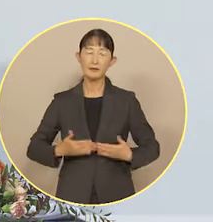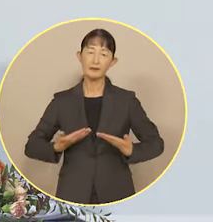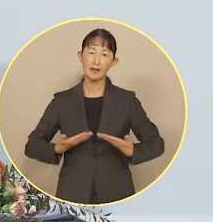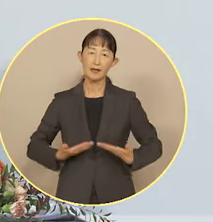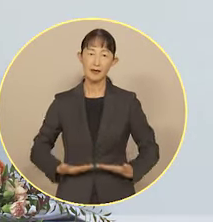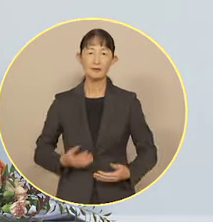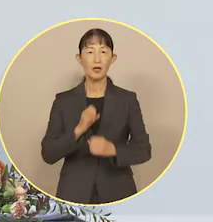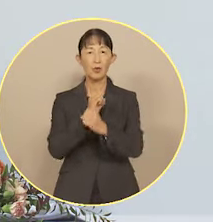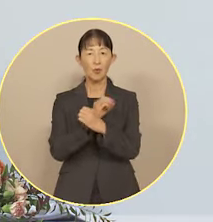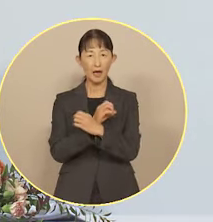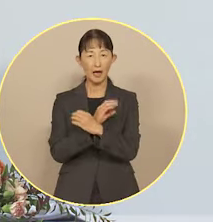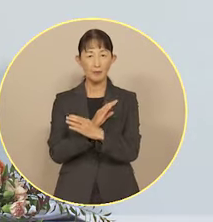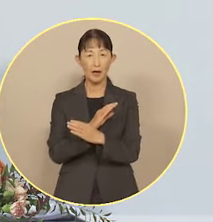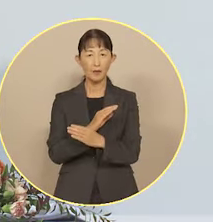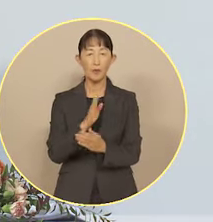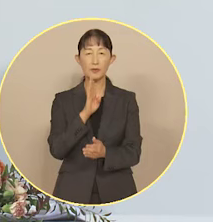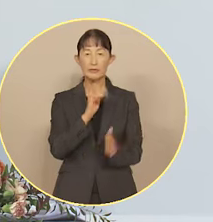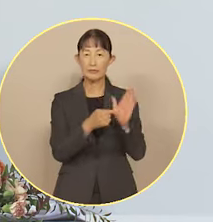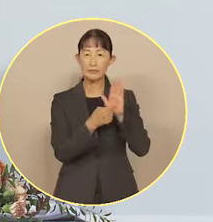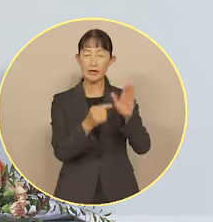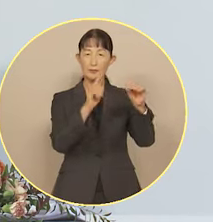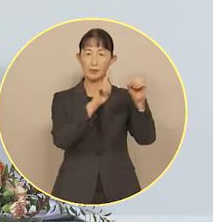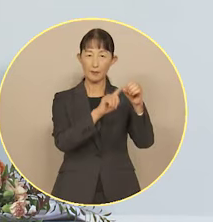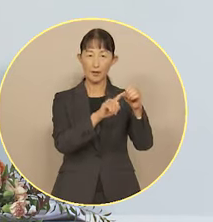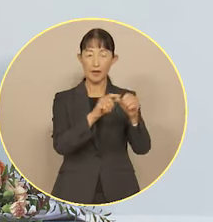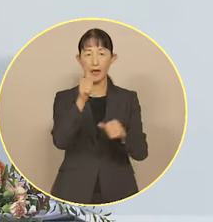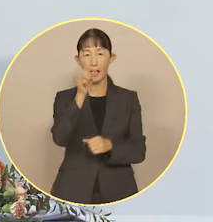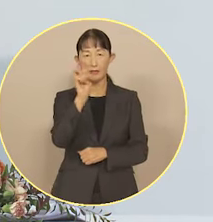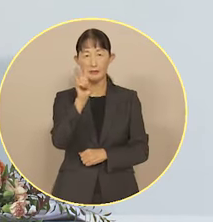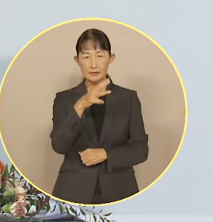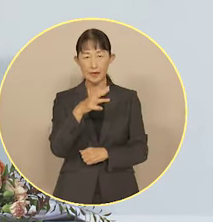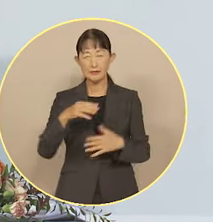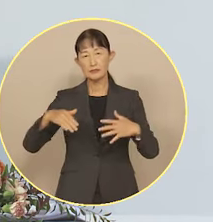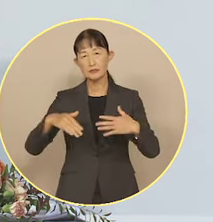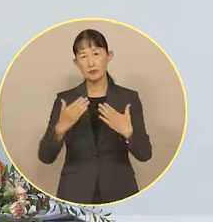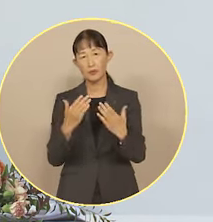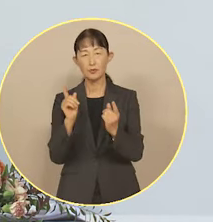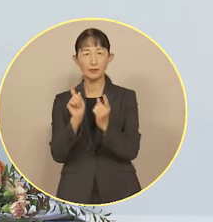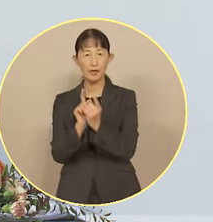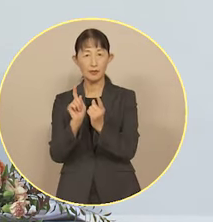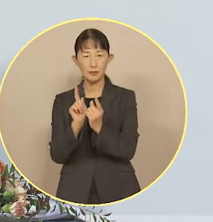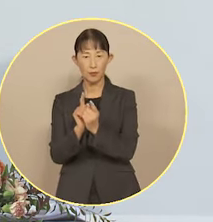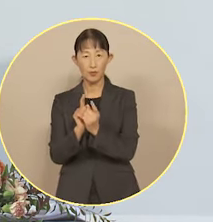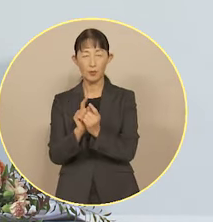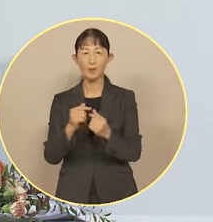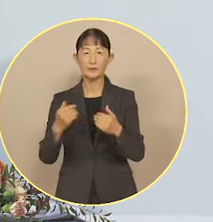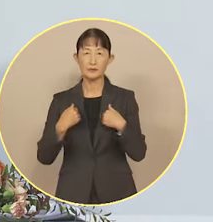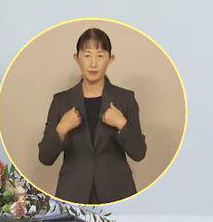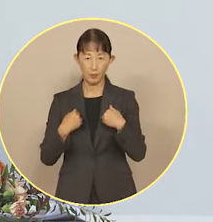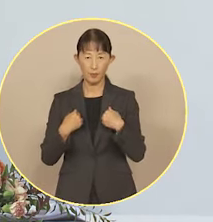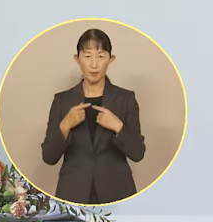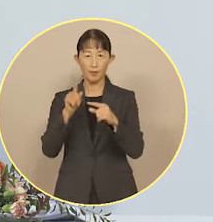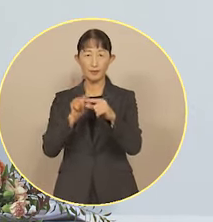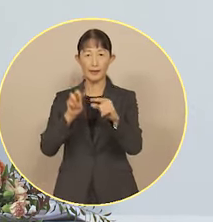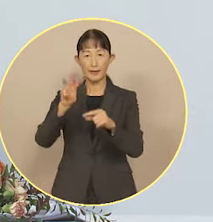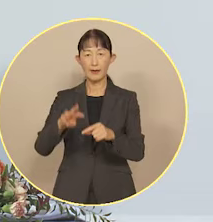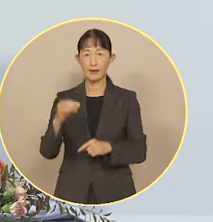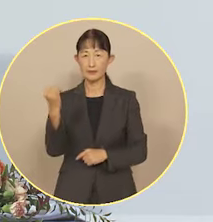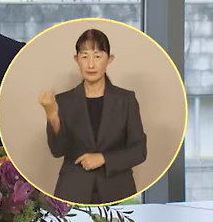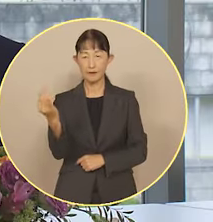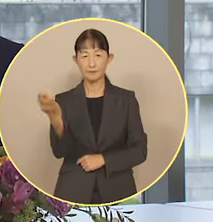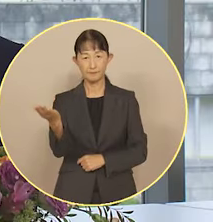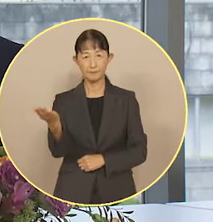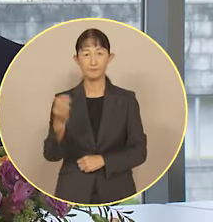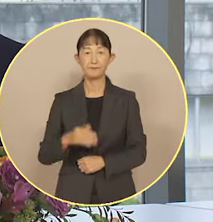なを実現するためには犯罪や事故への対応も重要だと思います中川さんいかがですか